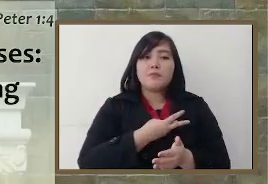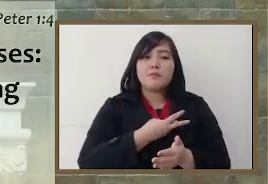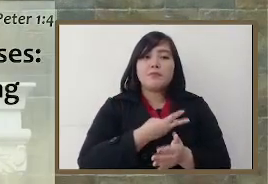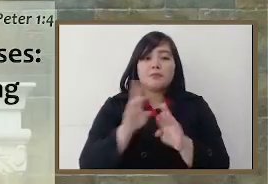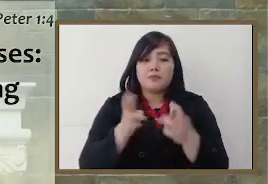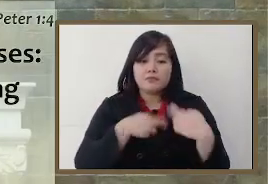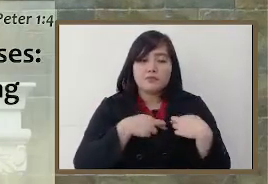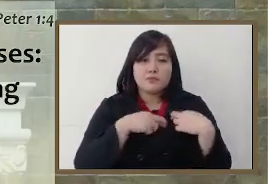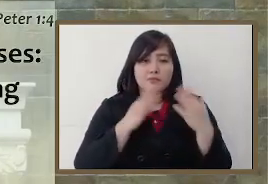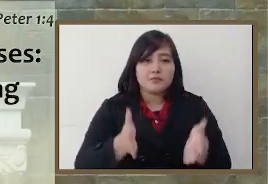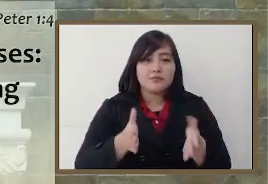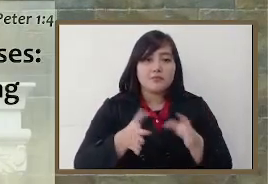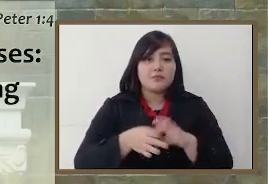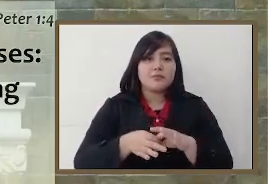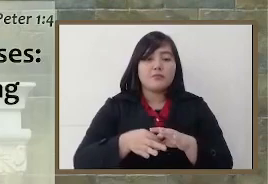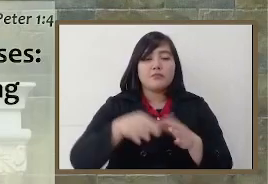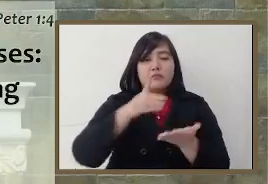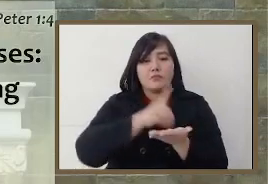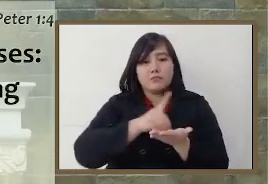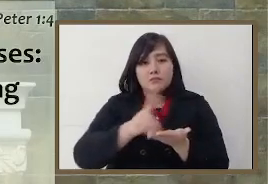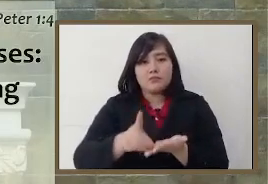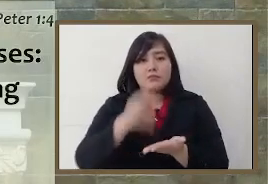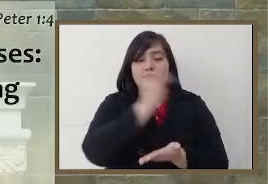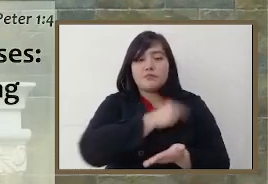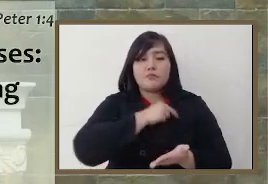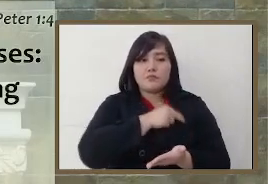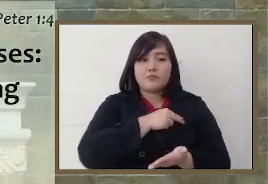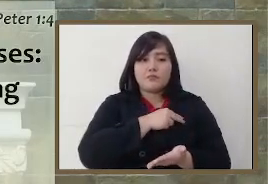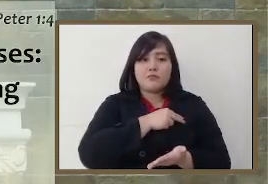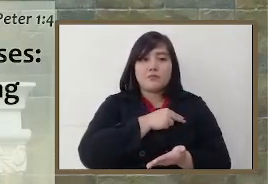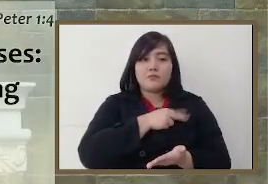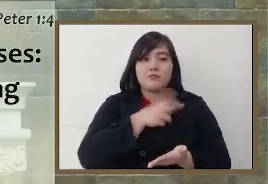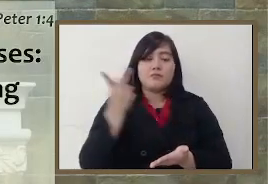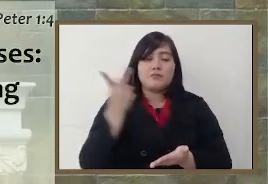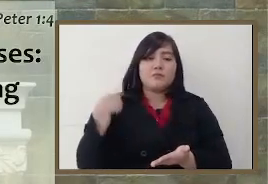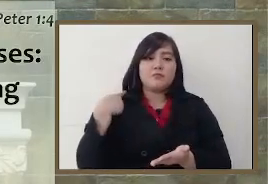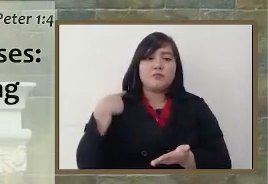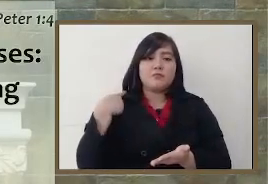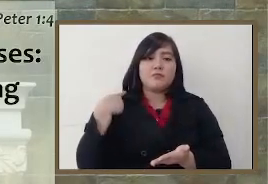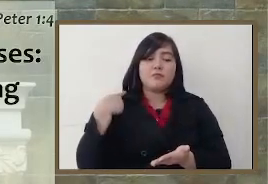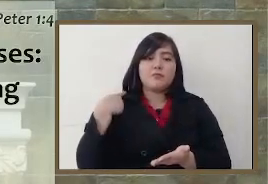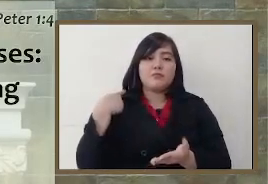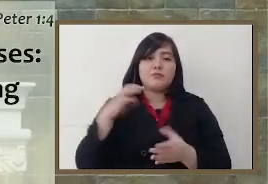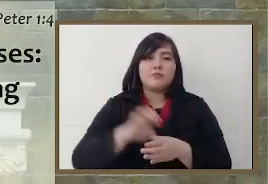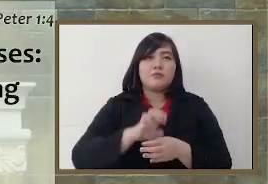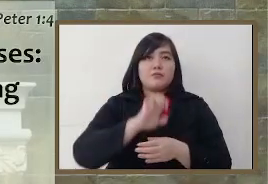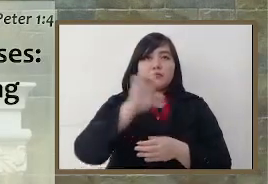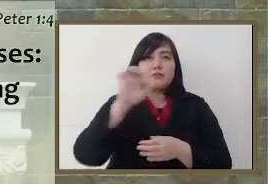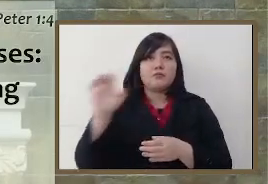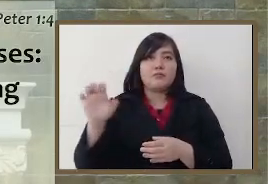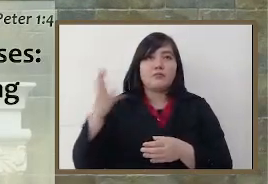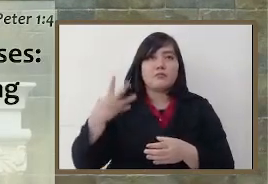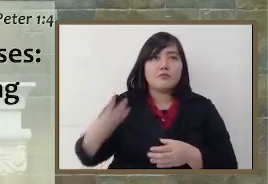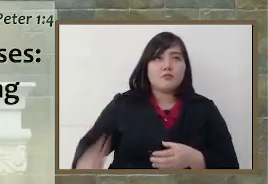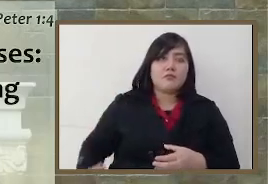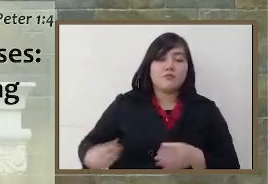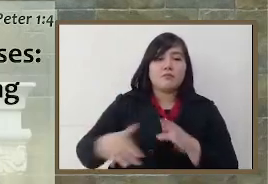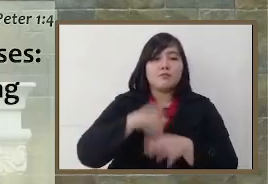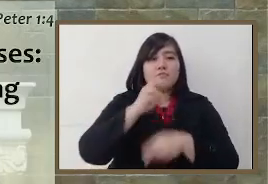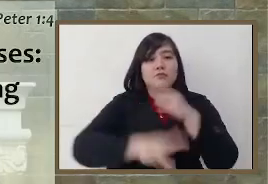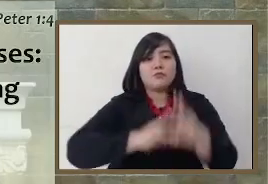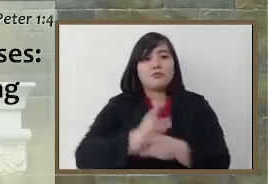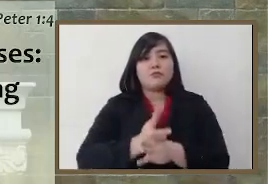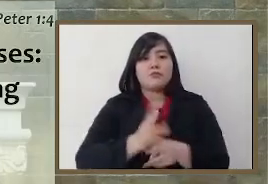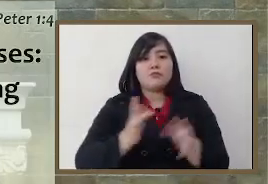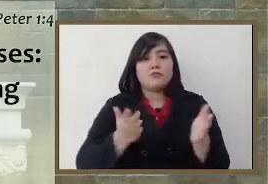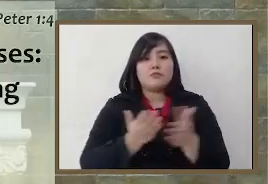the divine nature, having escaped the corruption that is in the world through lust. Okay?